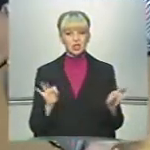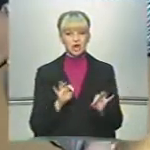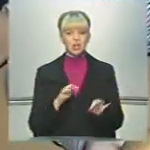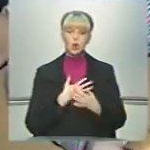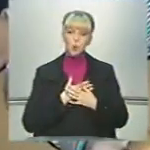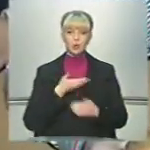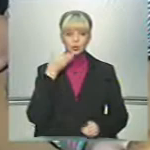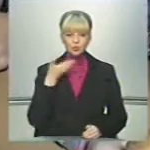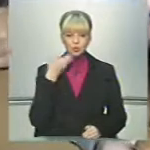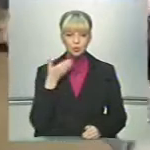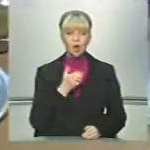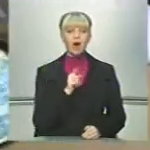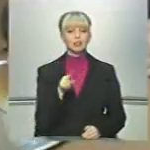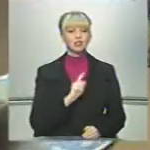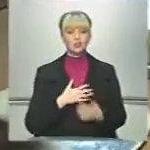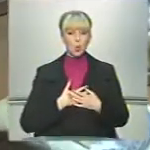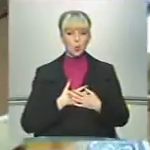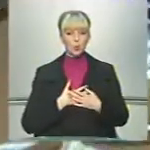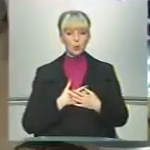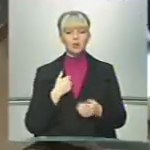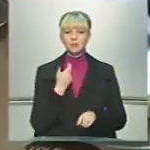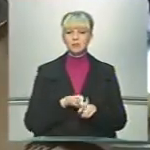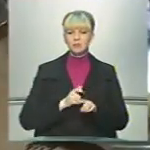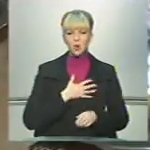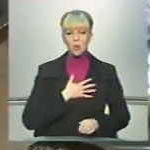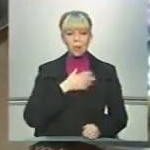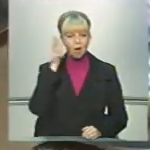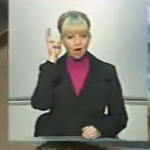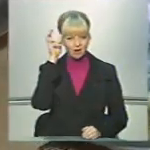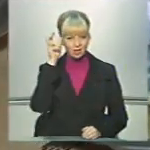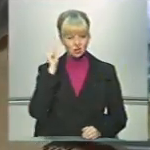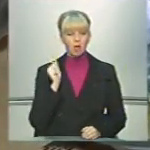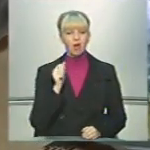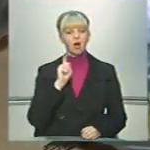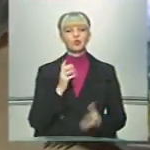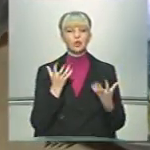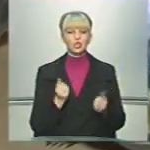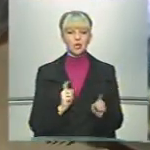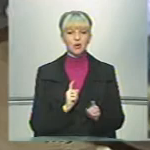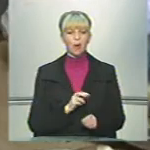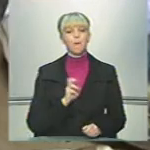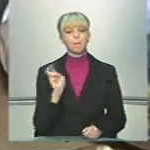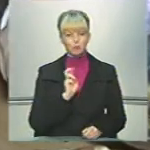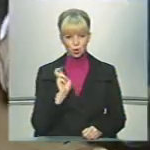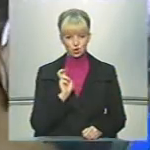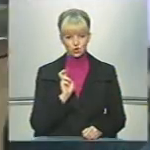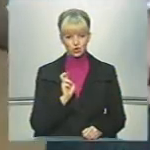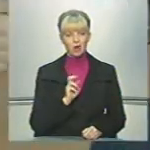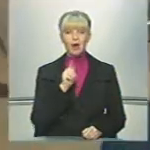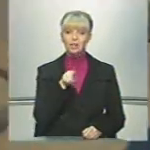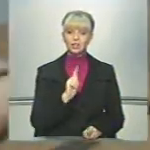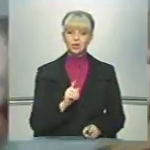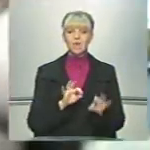Люблю суп. Суп, а ти що любиш? Я найбільше люблю гречку. Гречку. А ще що? Борщик. А ти